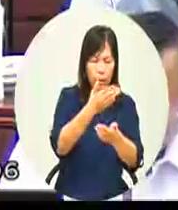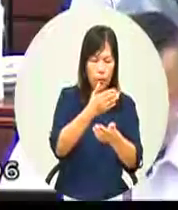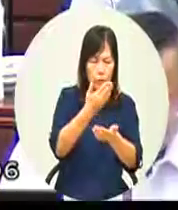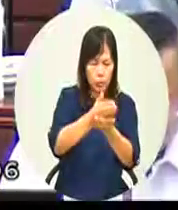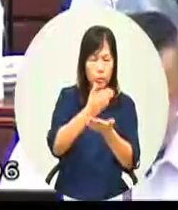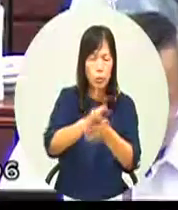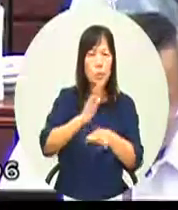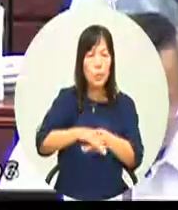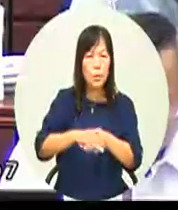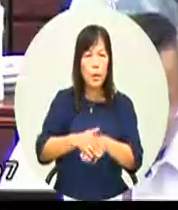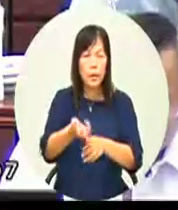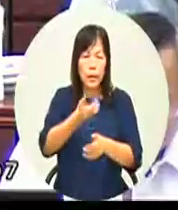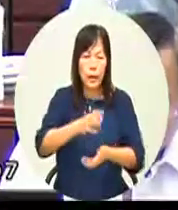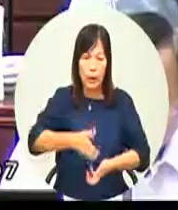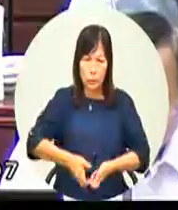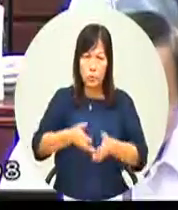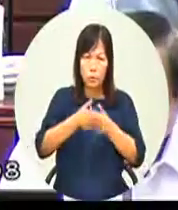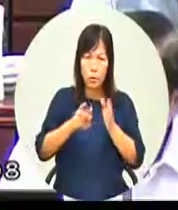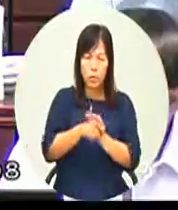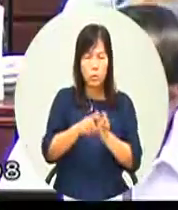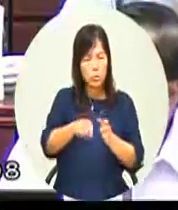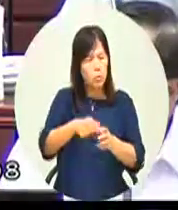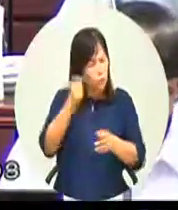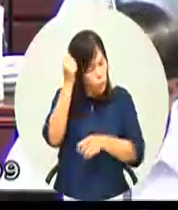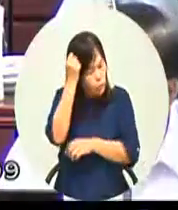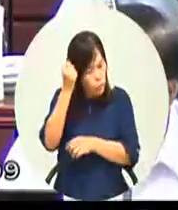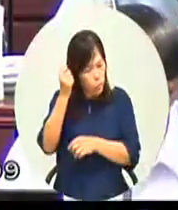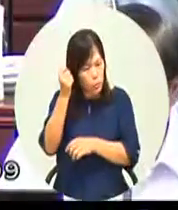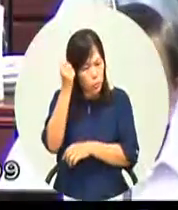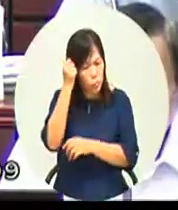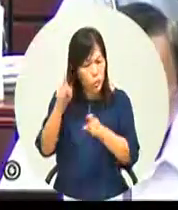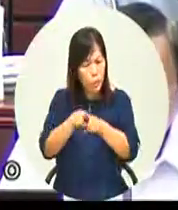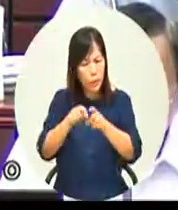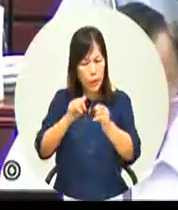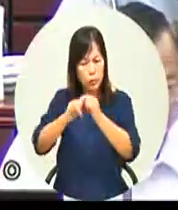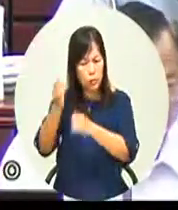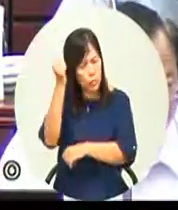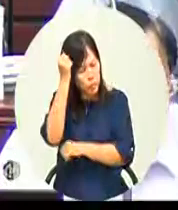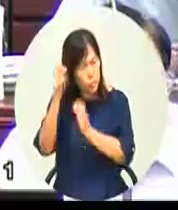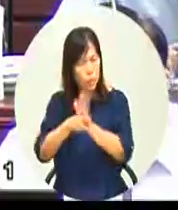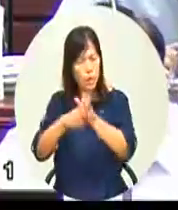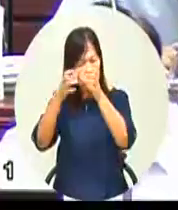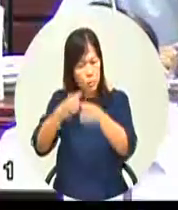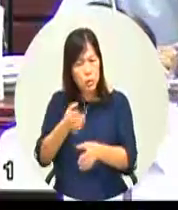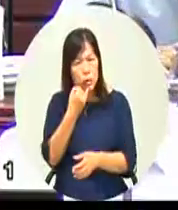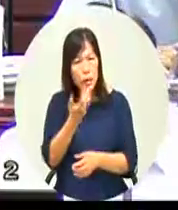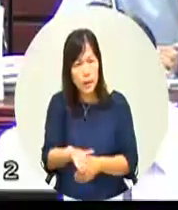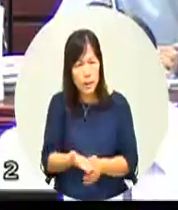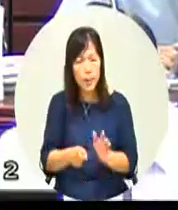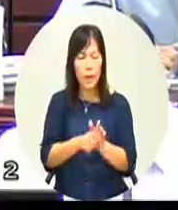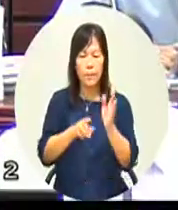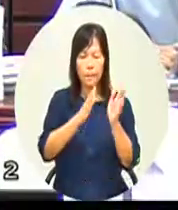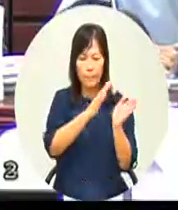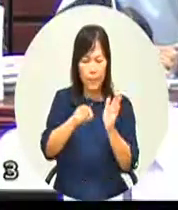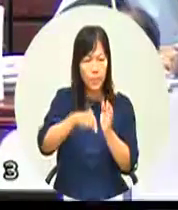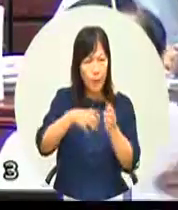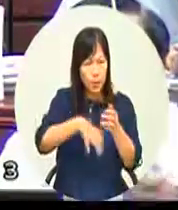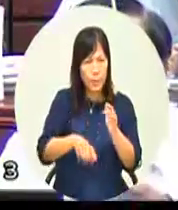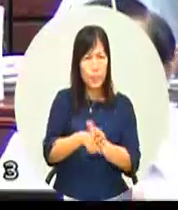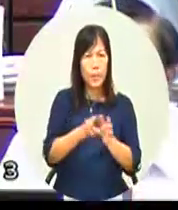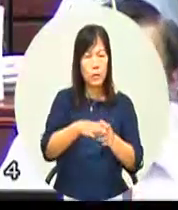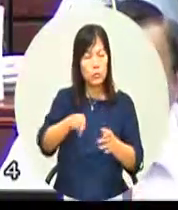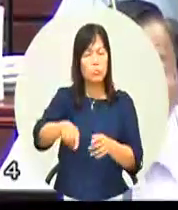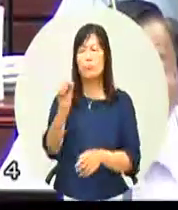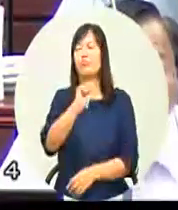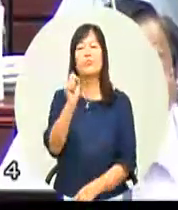出一个重要的，就是所谓的集合住宅内的这个是不是可以设民宿的问题，其实在办法里面的规定，集合住宅是